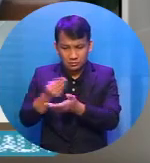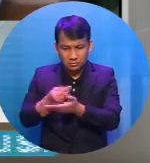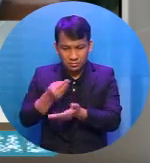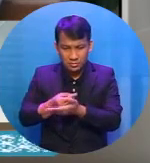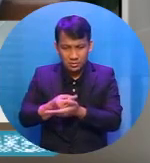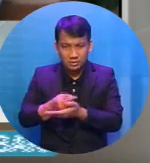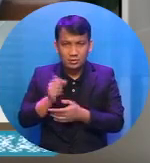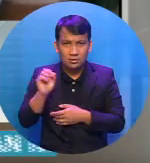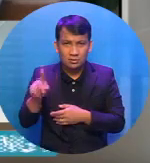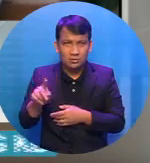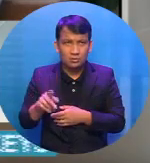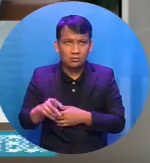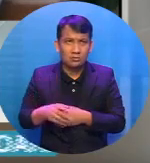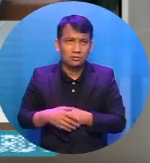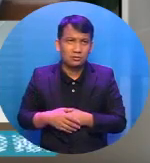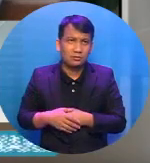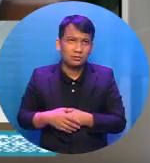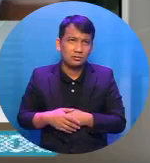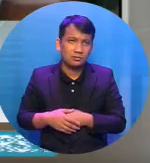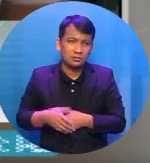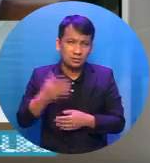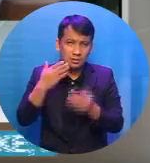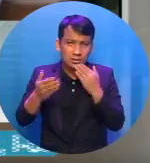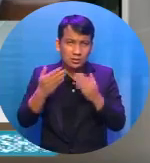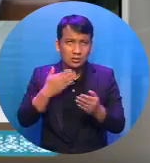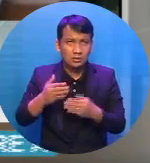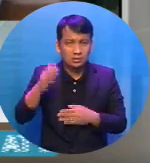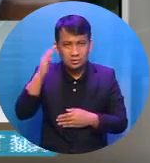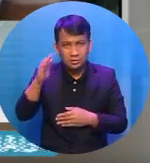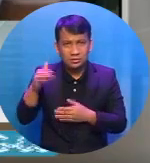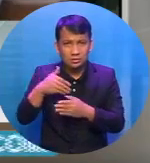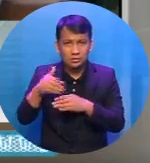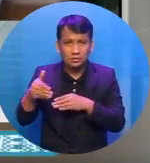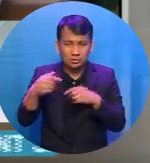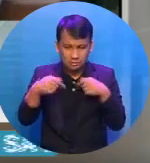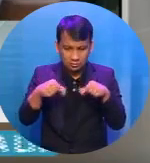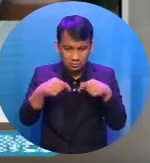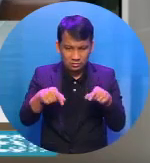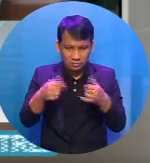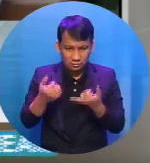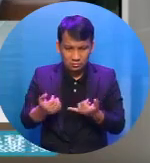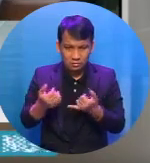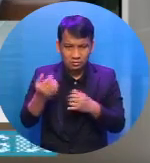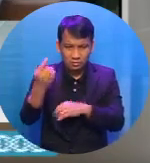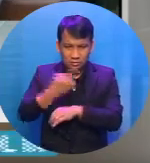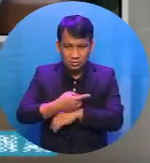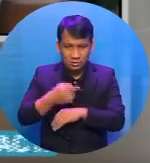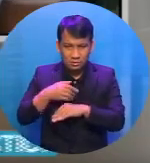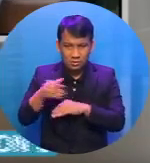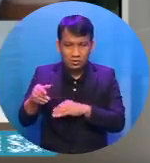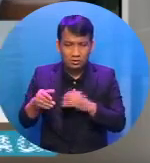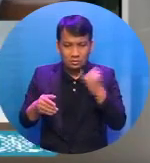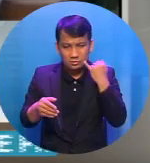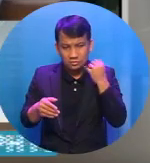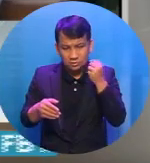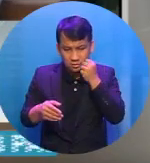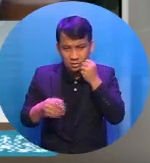okay? Salamat po, Sir Idol. Sige, padalan ko kayo ng groceries at pera ngayong araw din po ito. Alias